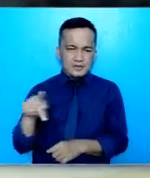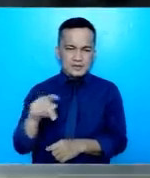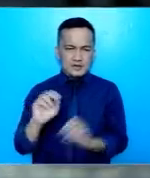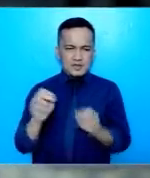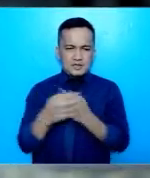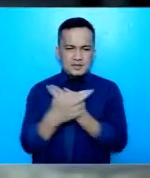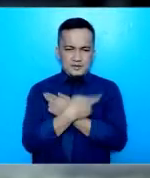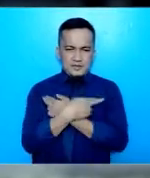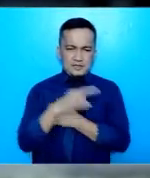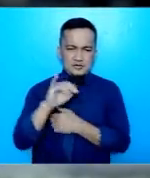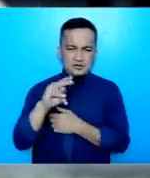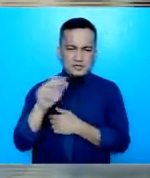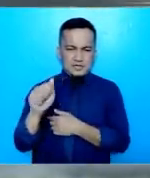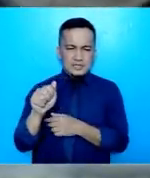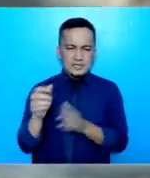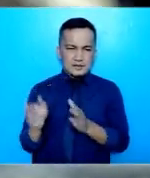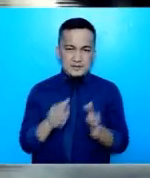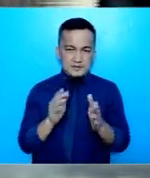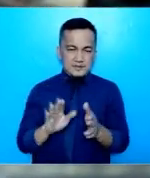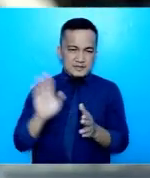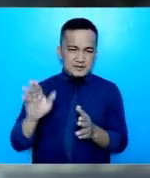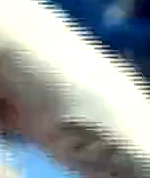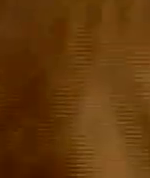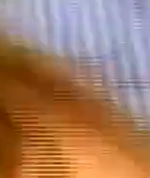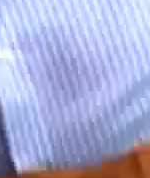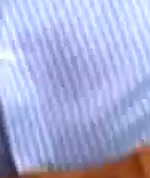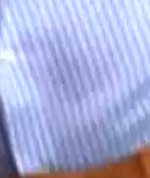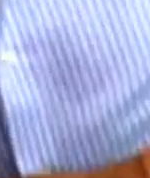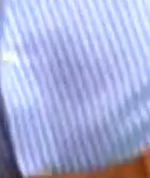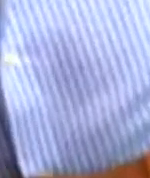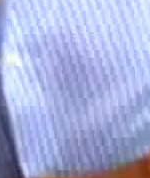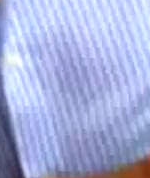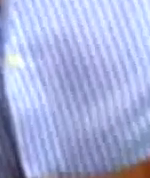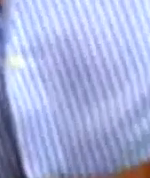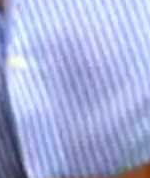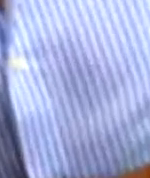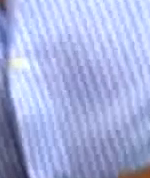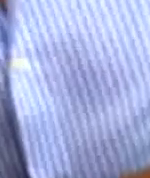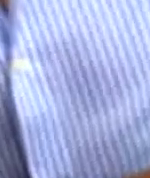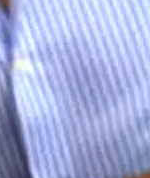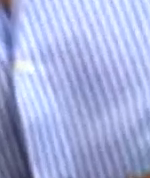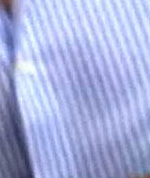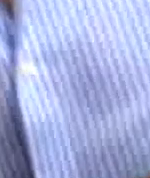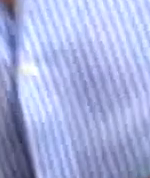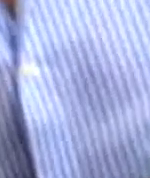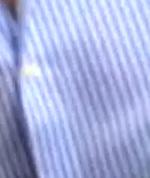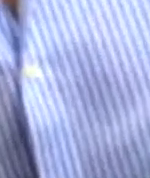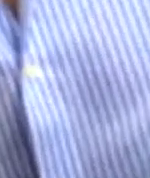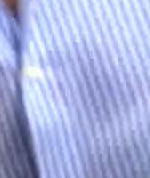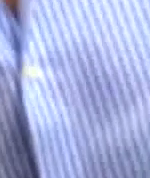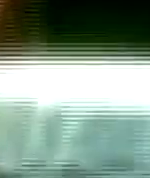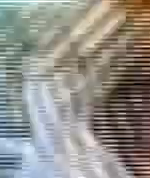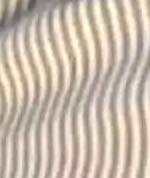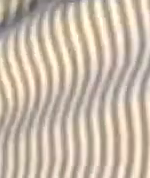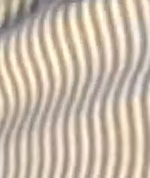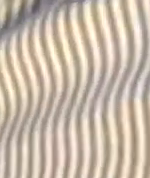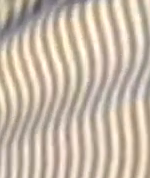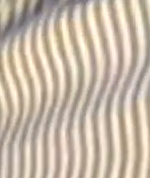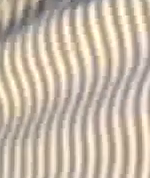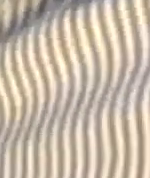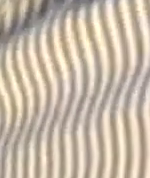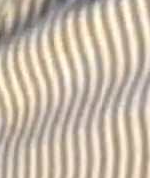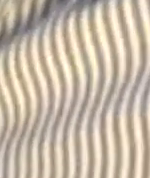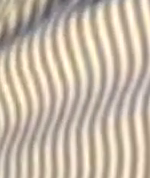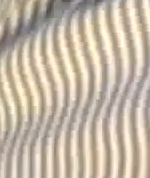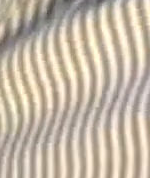na naghahanda para sa kanyang future competitions. Habang ang kanyang daddy Richard at mommy Lucy, busy sa kanilang distrito sa